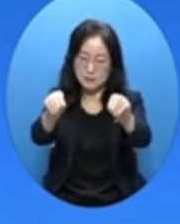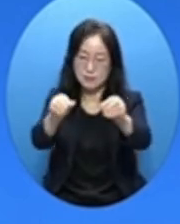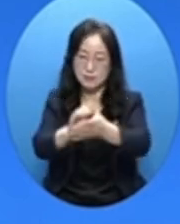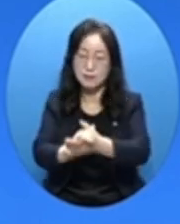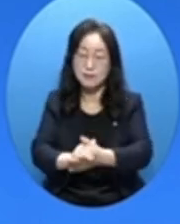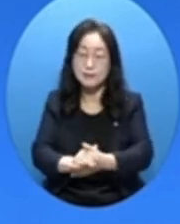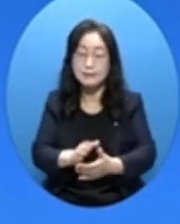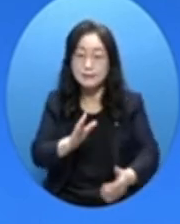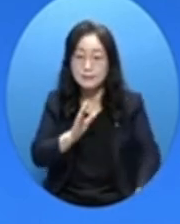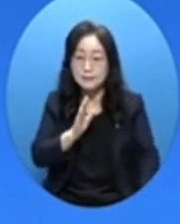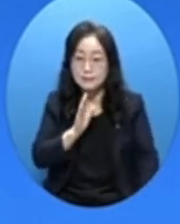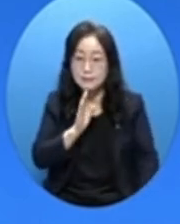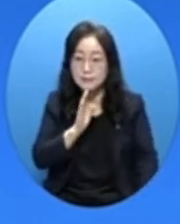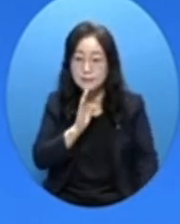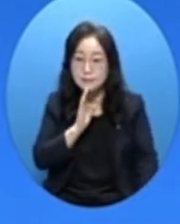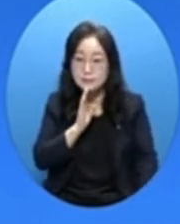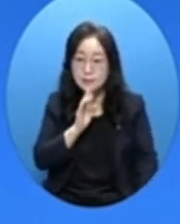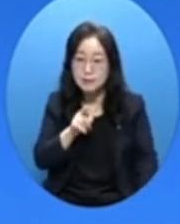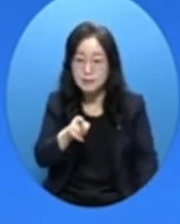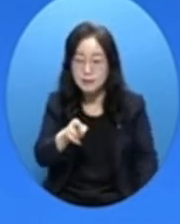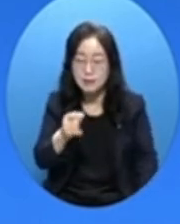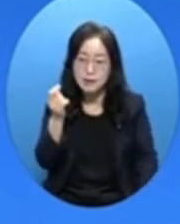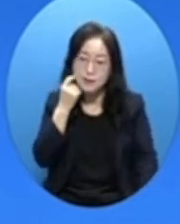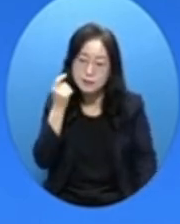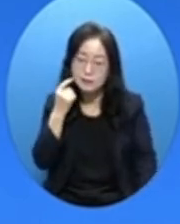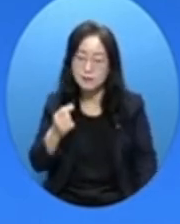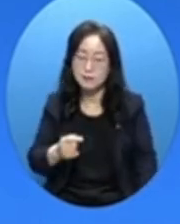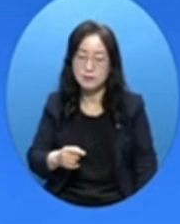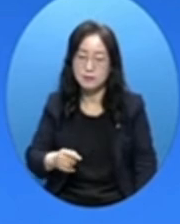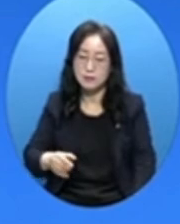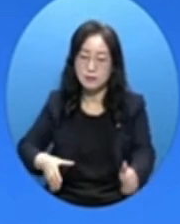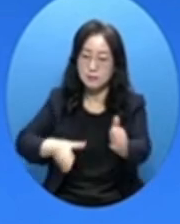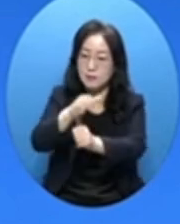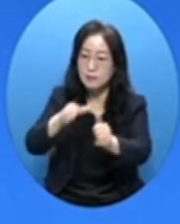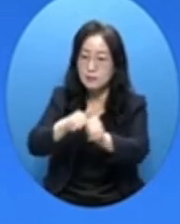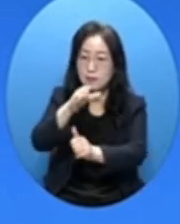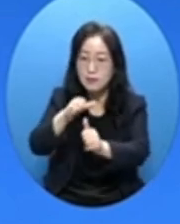실제로 이런 거짓말로 남을 피해 입히는 것은